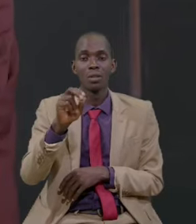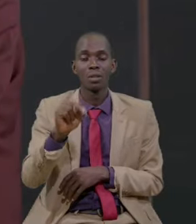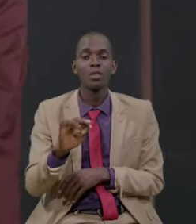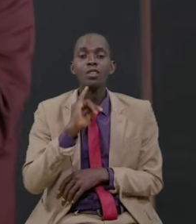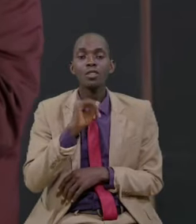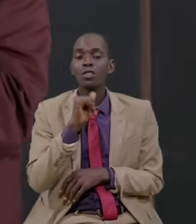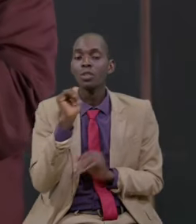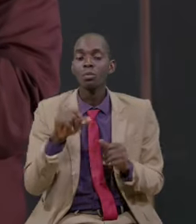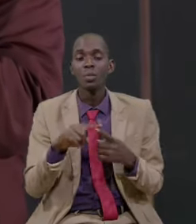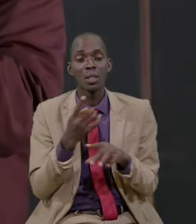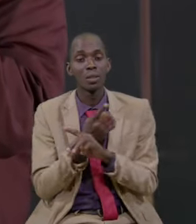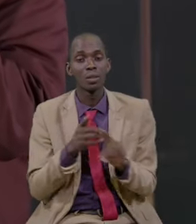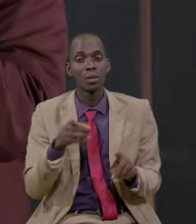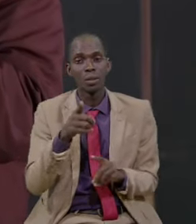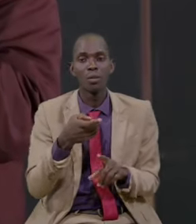délivrer